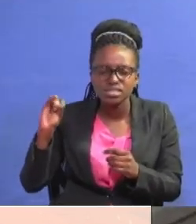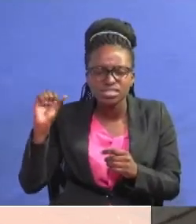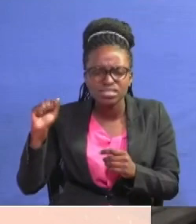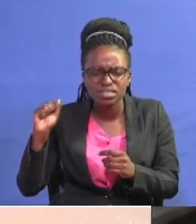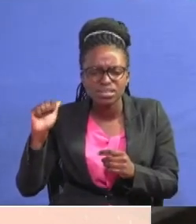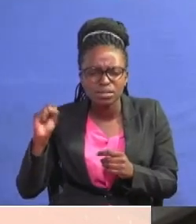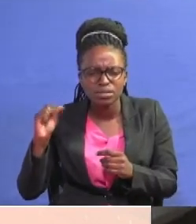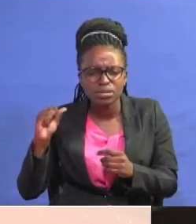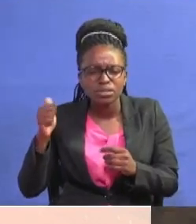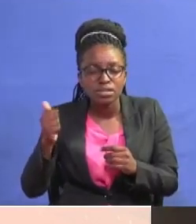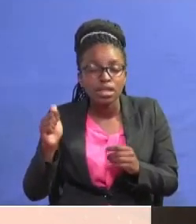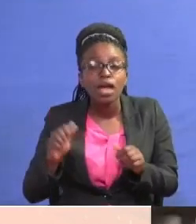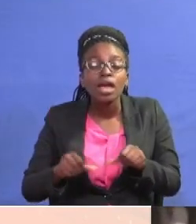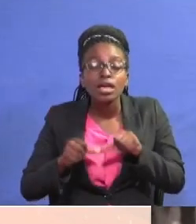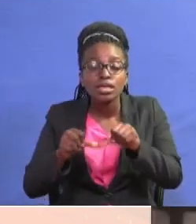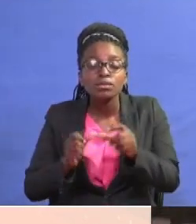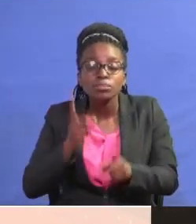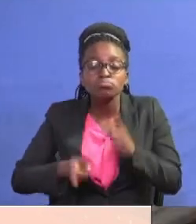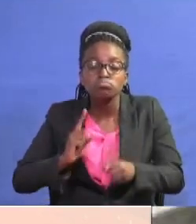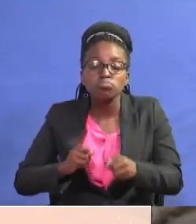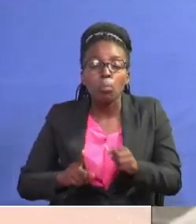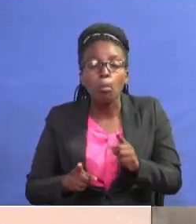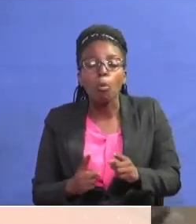wakimbizi inayojumlisha wakimbizi zaidi ya